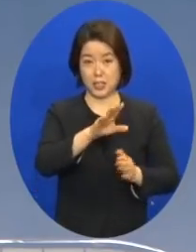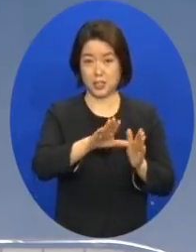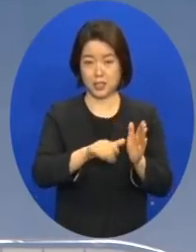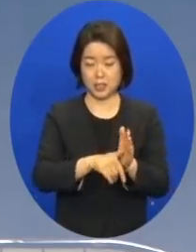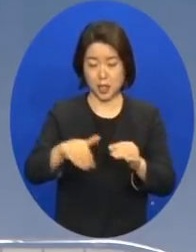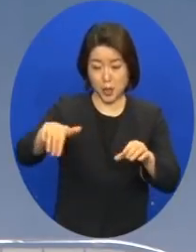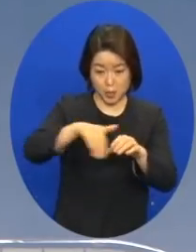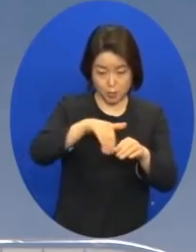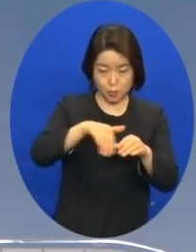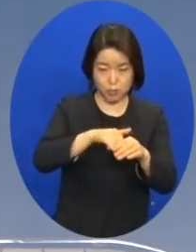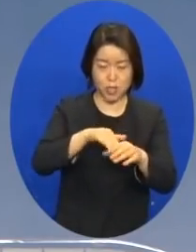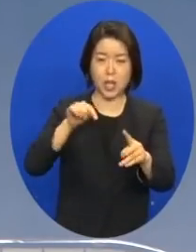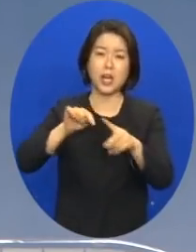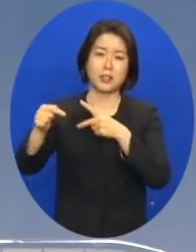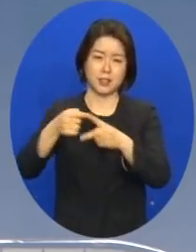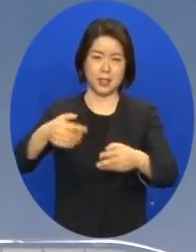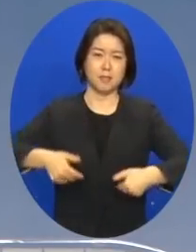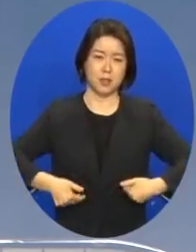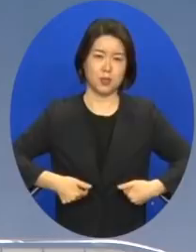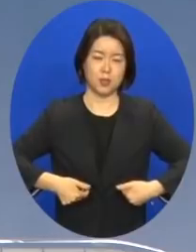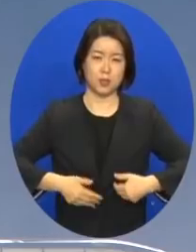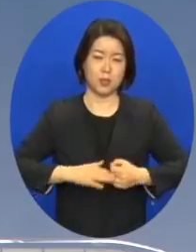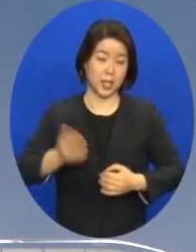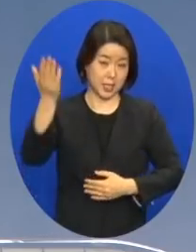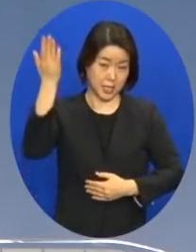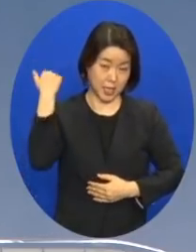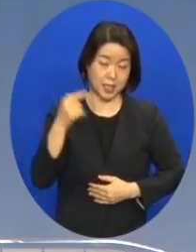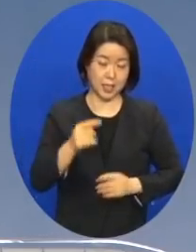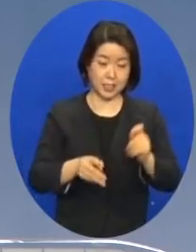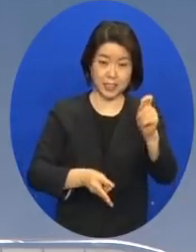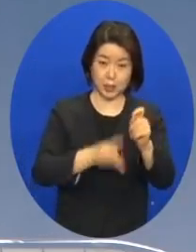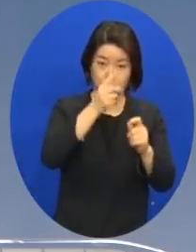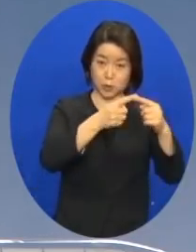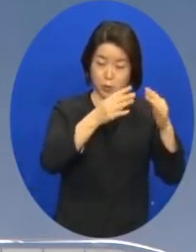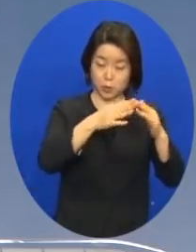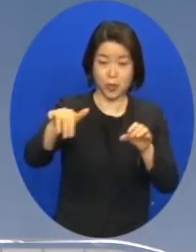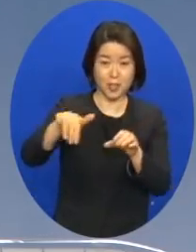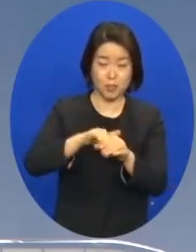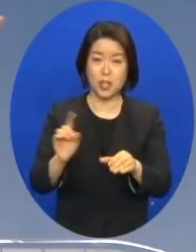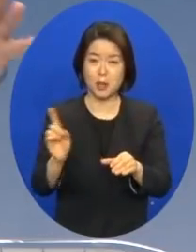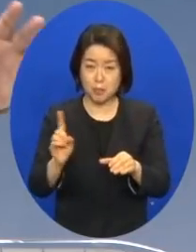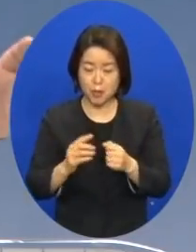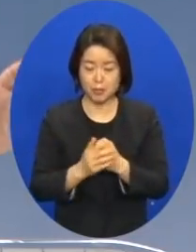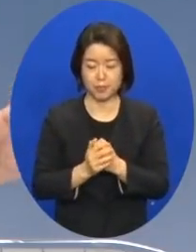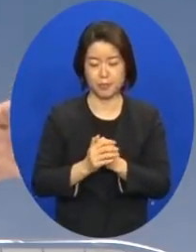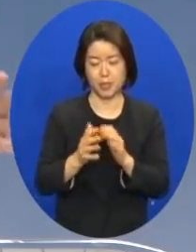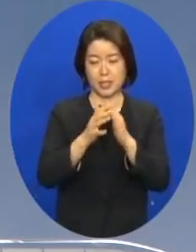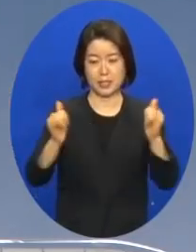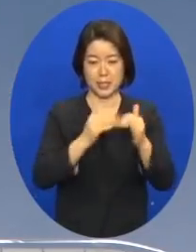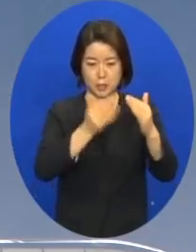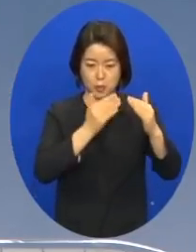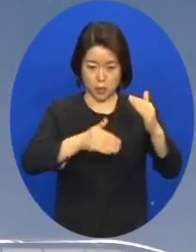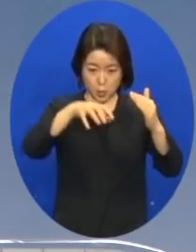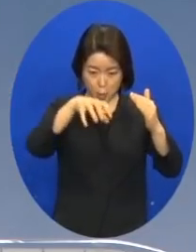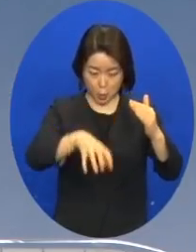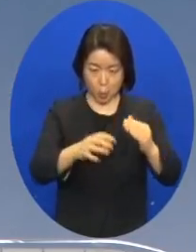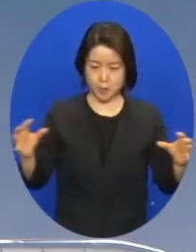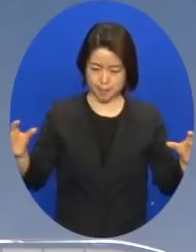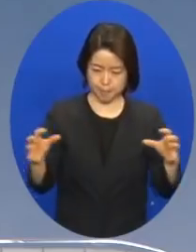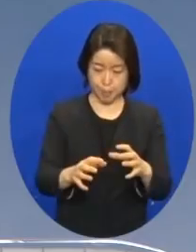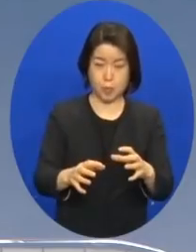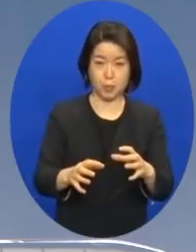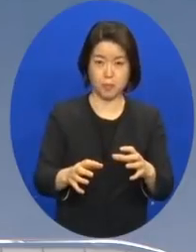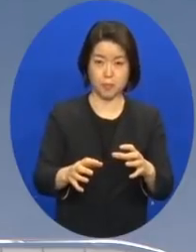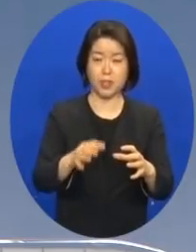당시의 문화를 이해해야 됩니다. 그때 당시의 문화는 사람들이 이렇게 공적인 모임에, 공개 장소에서 모일